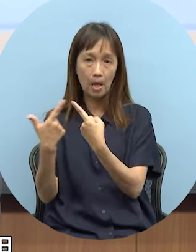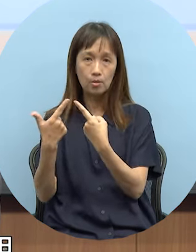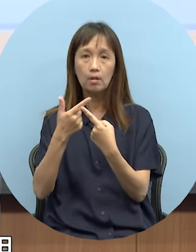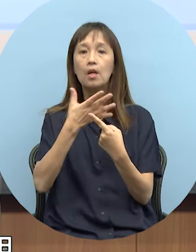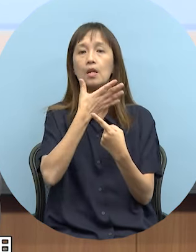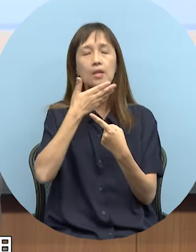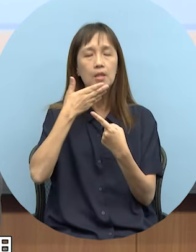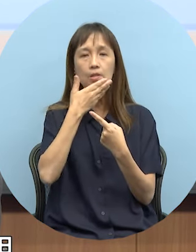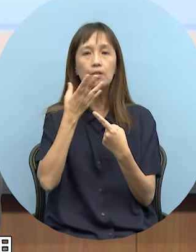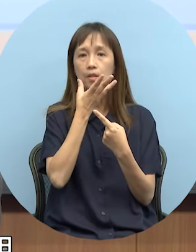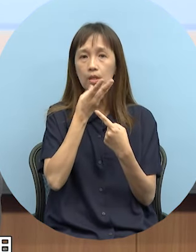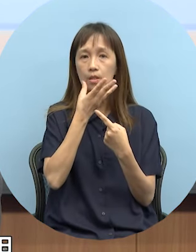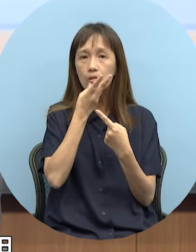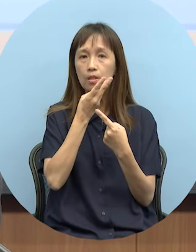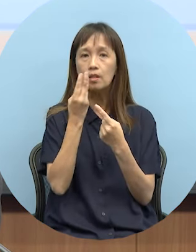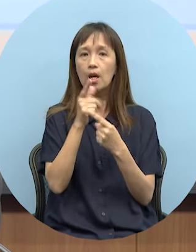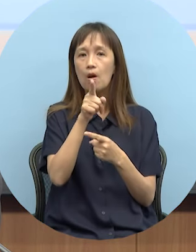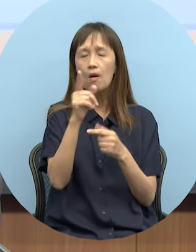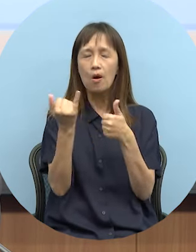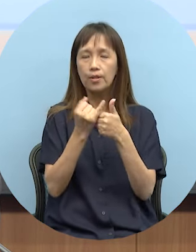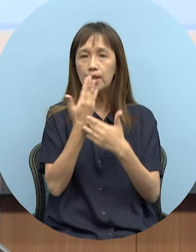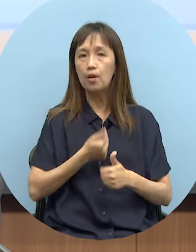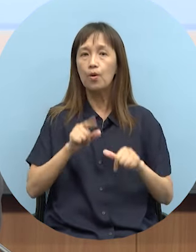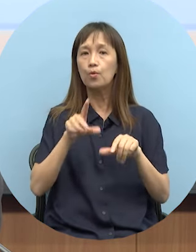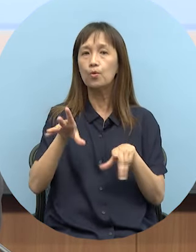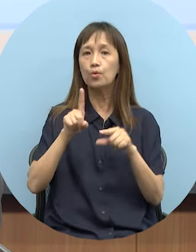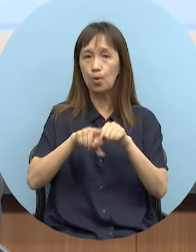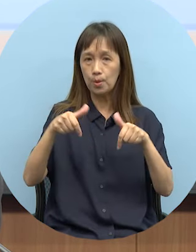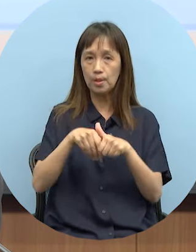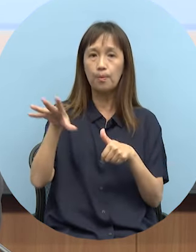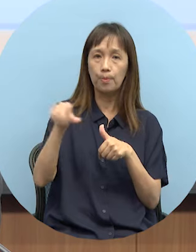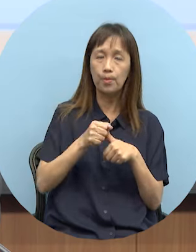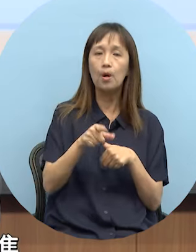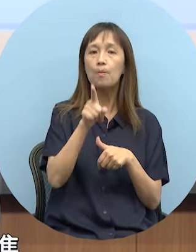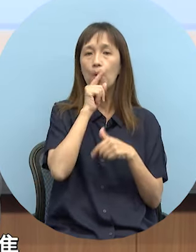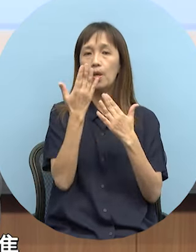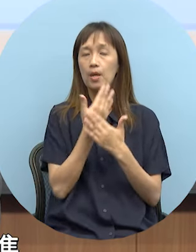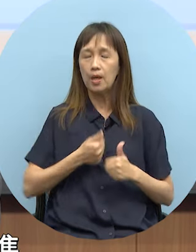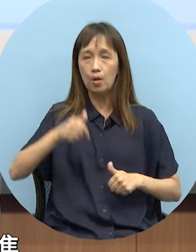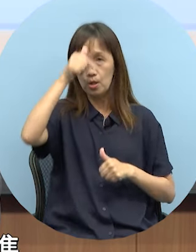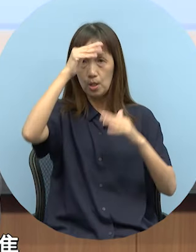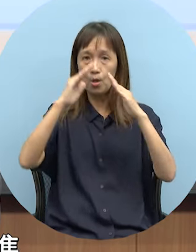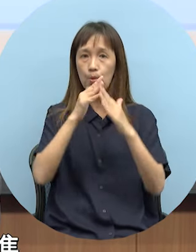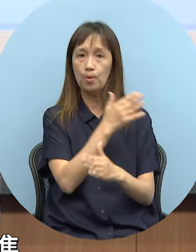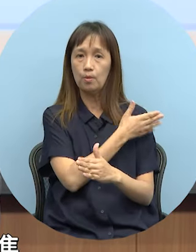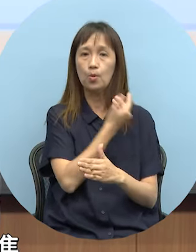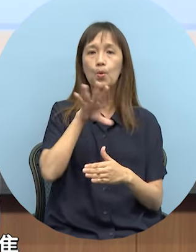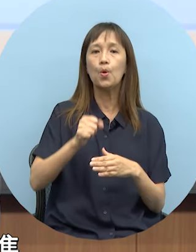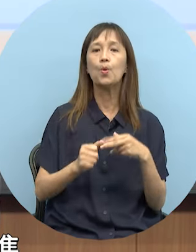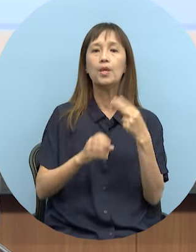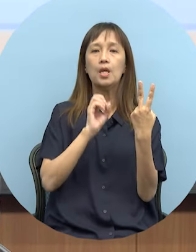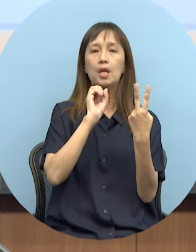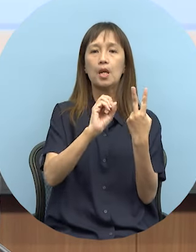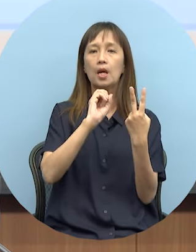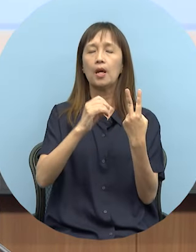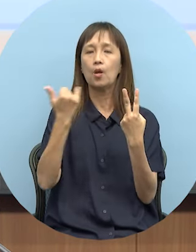喺學生健康服務中心嗰度使用。咁如果有需要咧，母嬰健康院嘅醫護人員咧，亦都係會使用世衛2006去